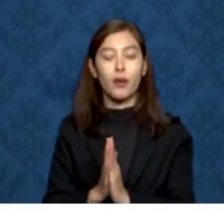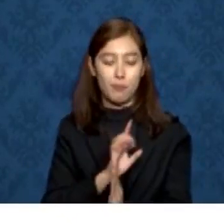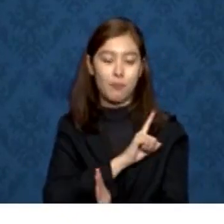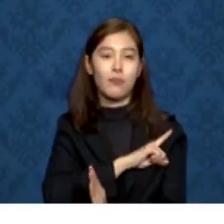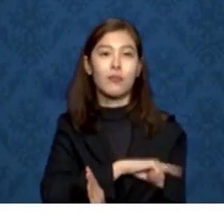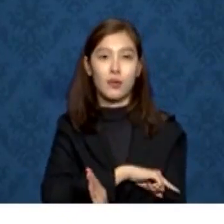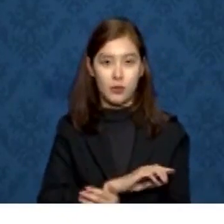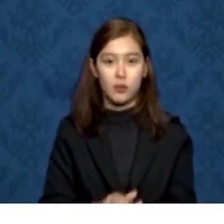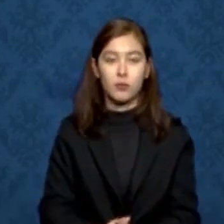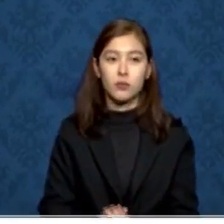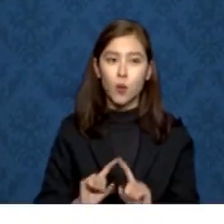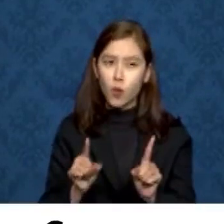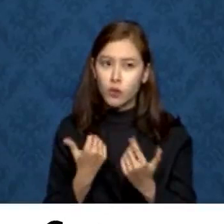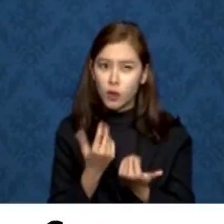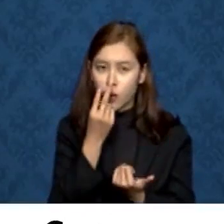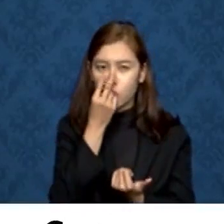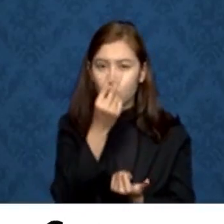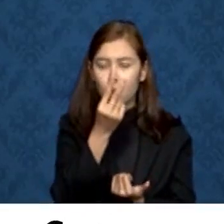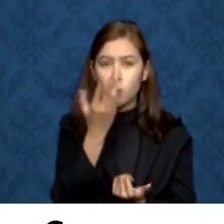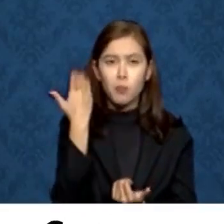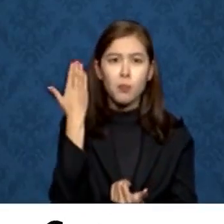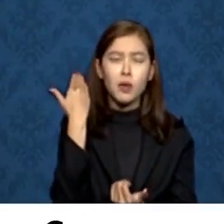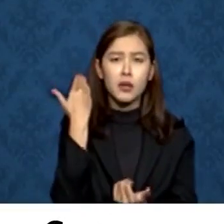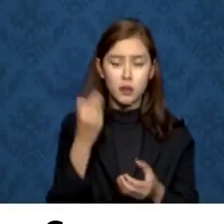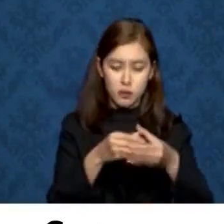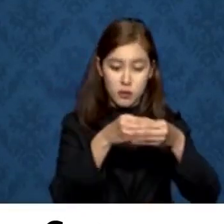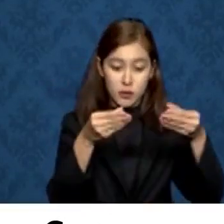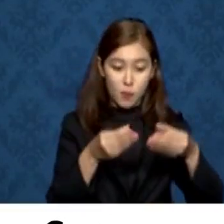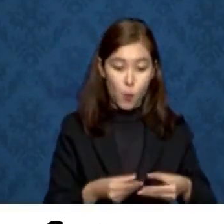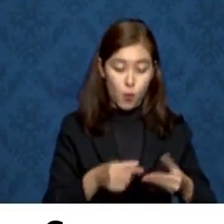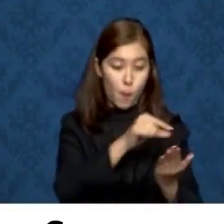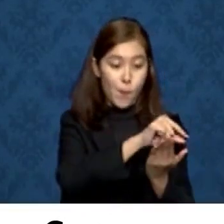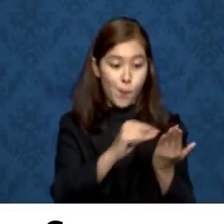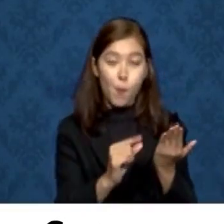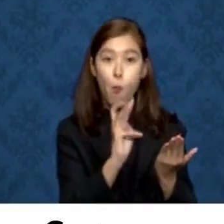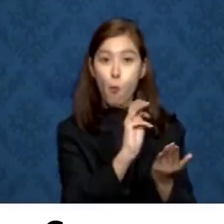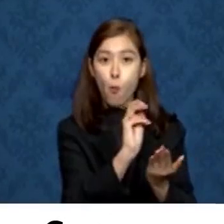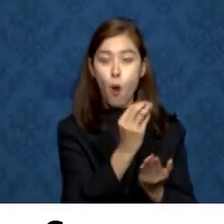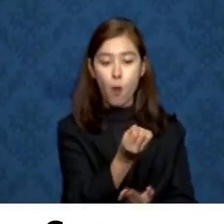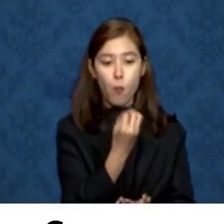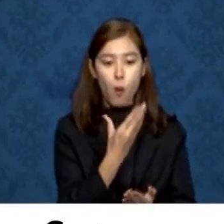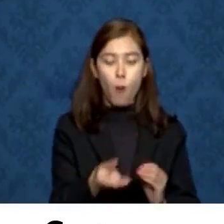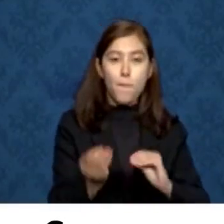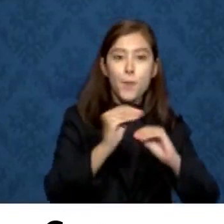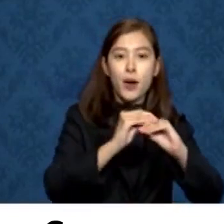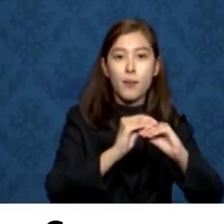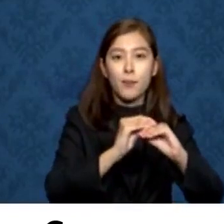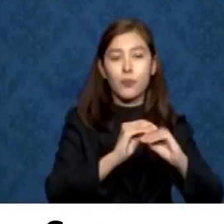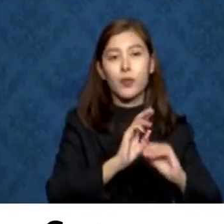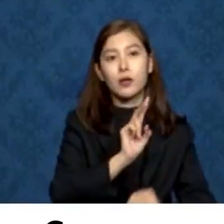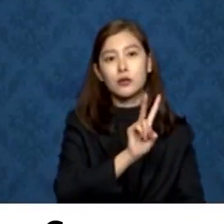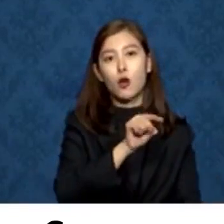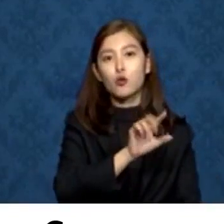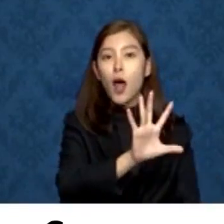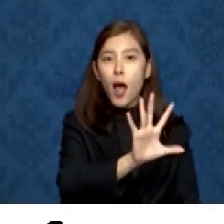อยู่ว่าโต 3.2%ทำไมอยู่ดีๆเล่มงบประมาณฉบับประชาชนถึงโต5.4 perแล้วก็มาถึงบางอ้อค่ะท่าน